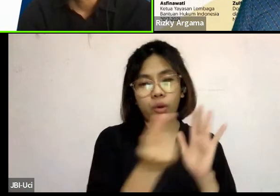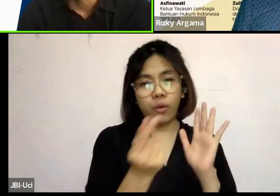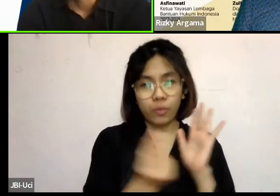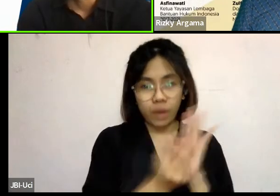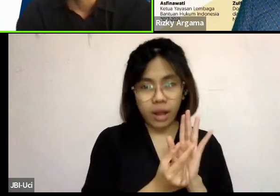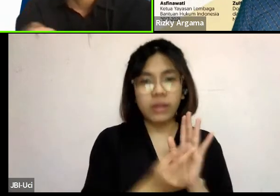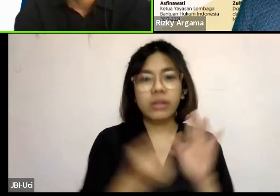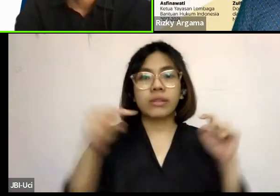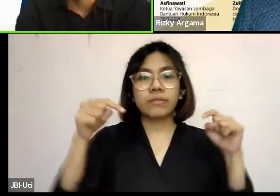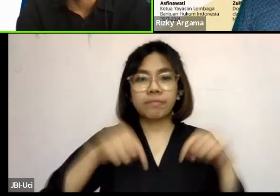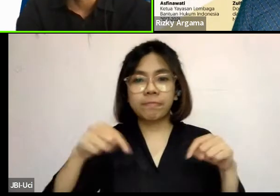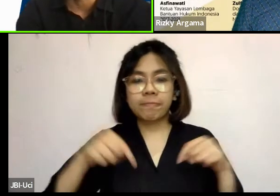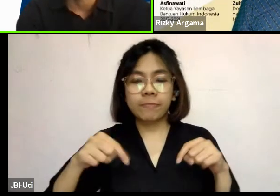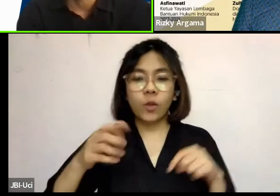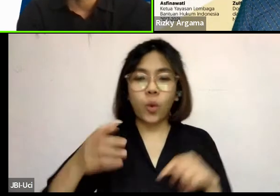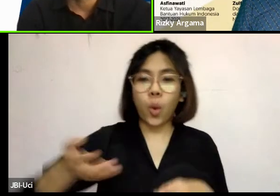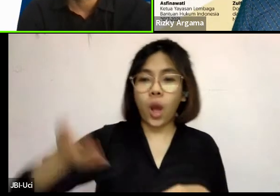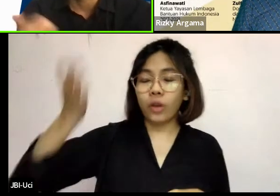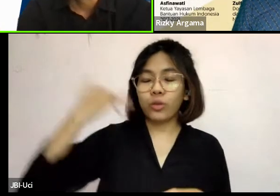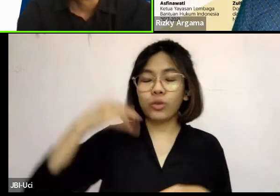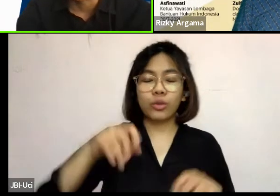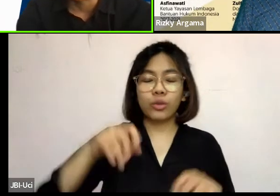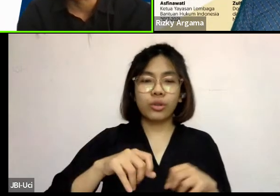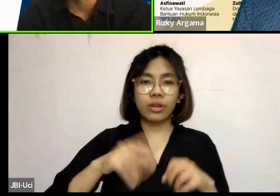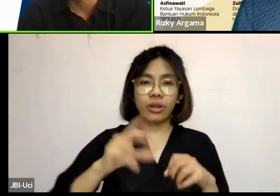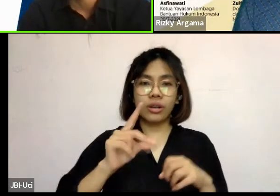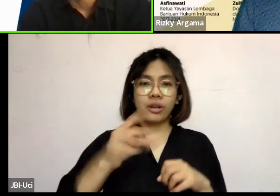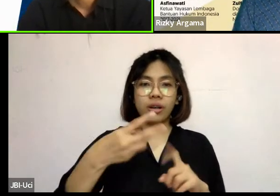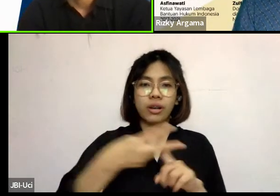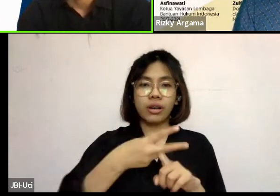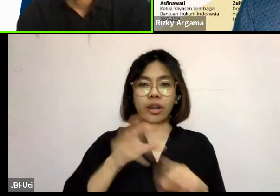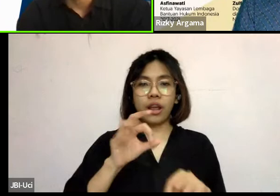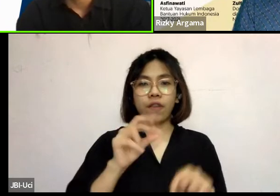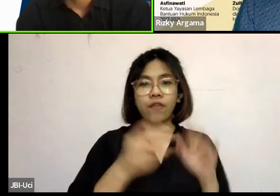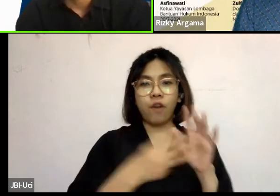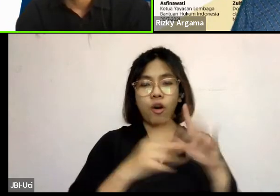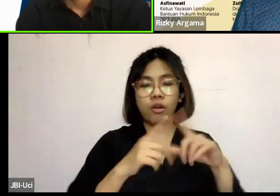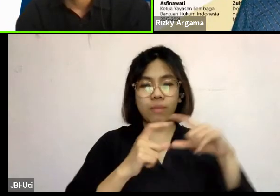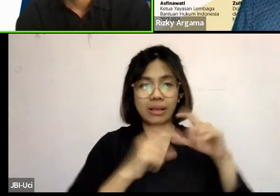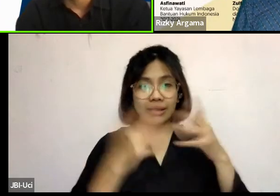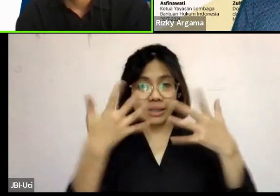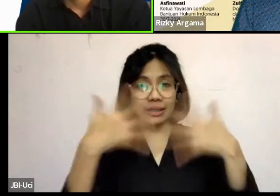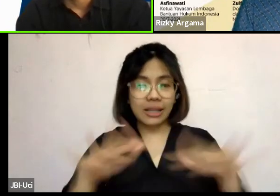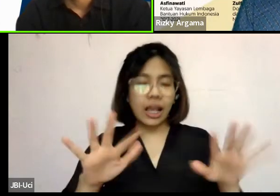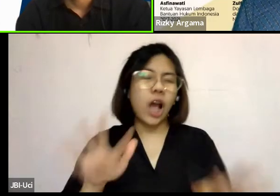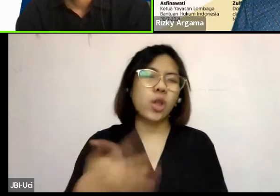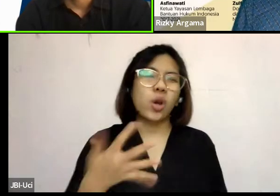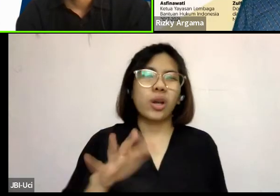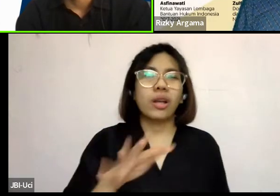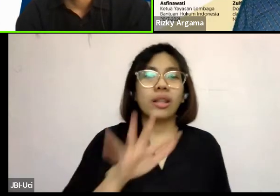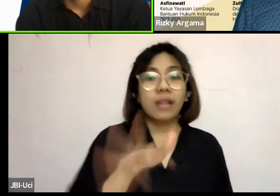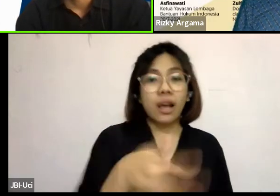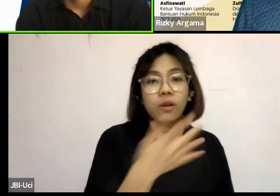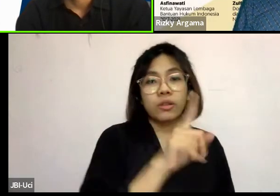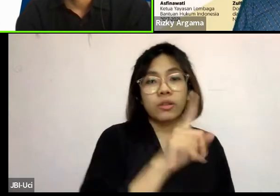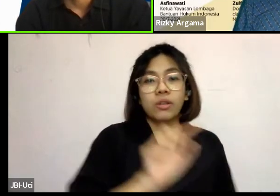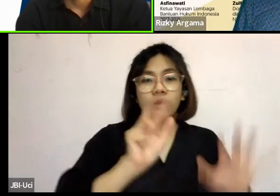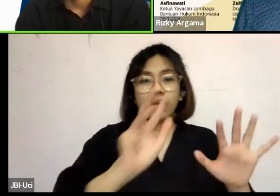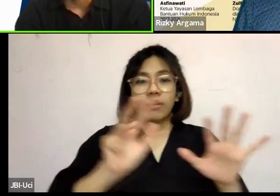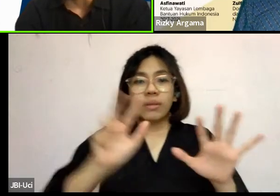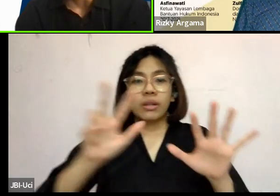semasa pasca-reformasi gitu resah 98 maksudnya itu apa